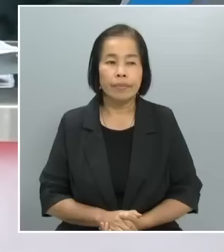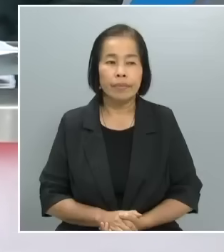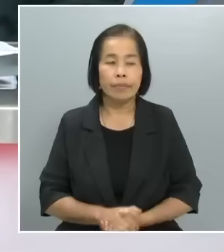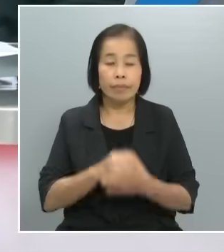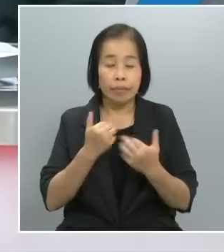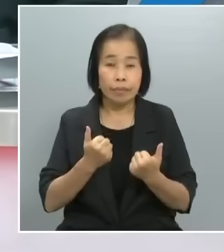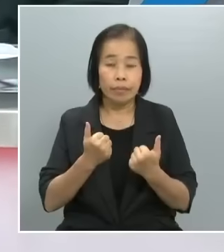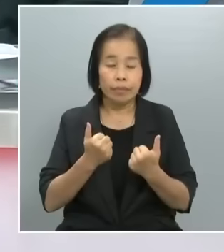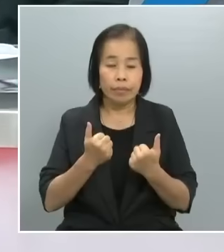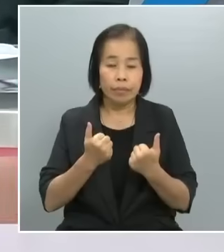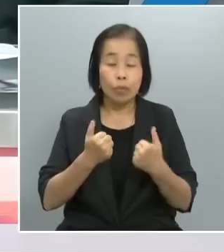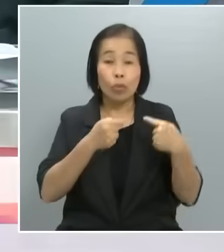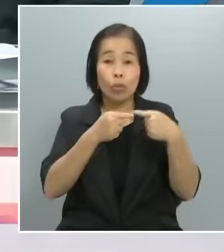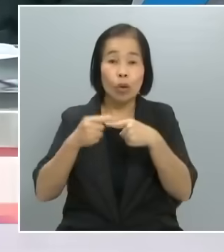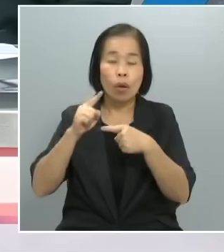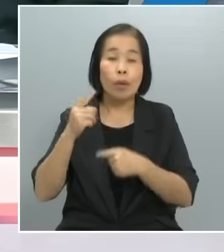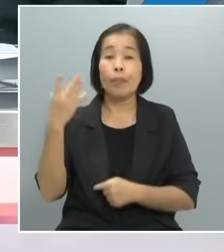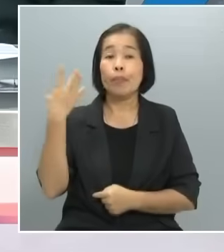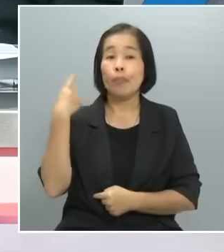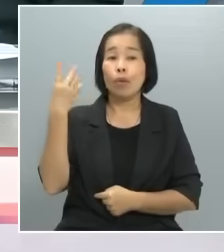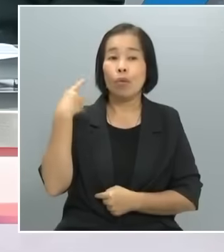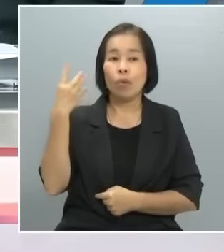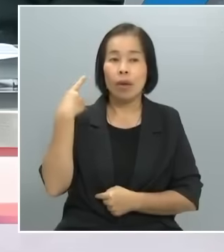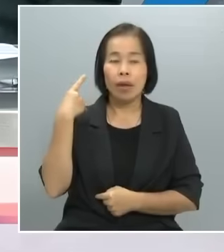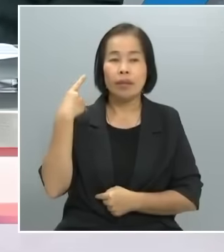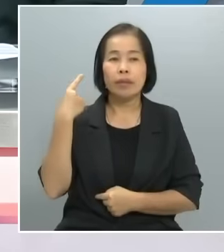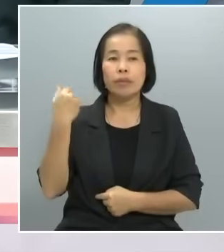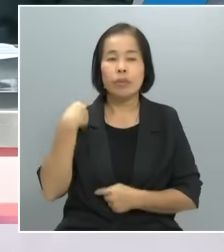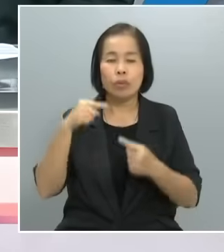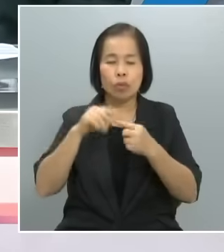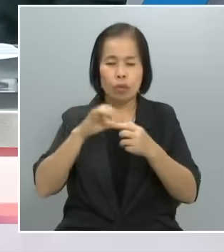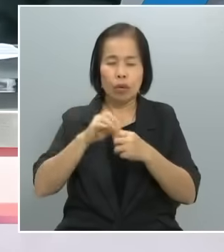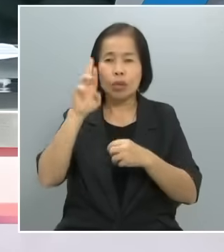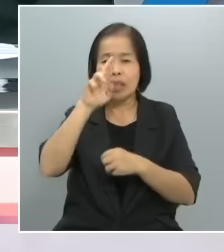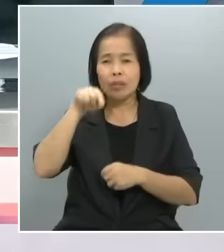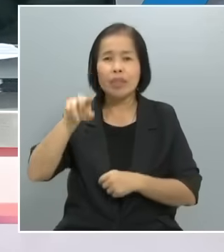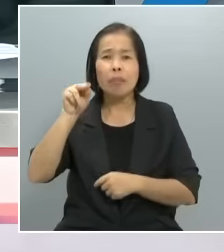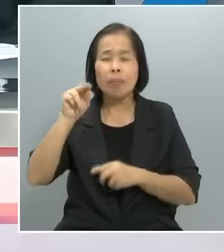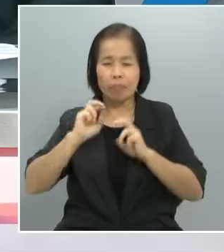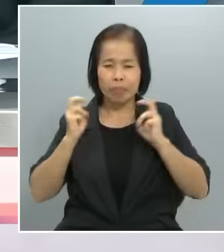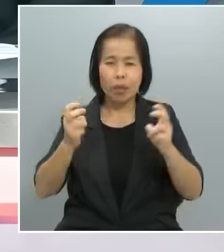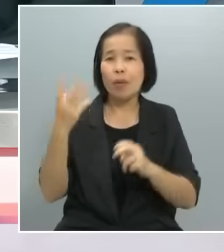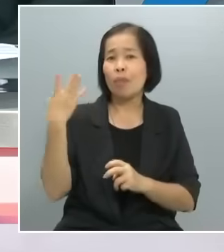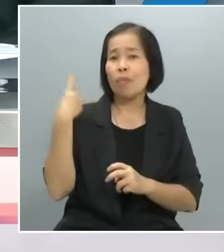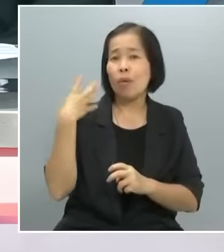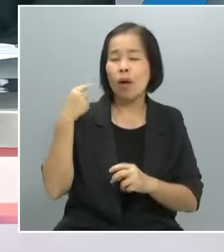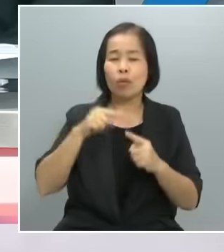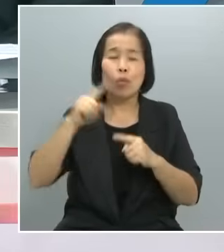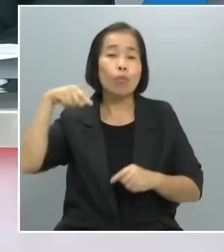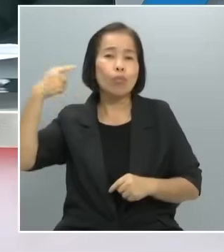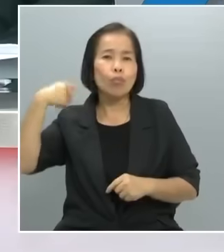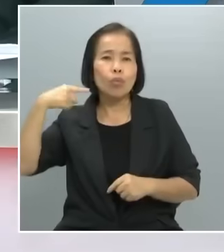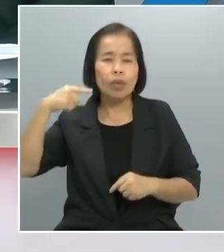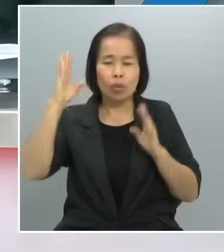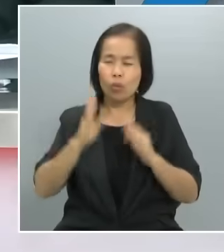ไปดูเรื่องราวที่เมื่อวานนี้ก็เป็นไวรัลเหมือนกันนะฮะของโหนกระแสคุณผู้ชมครับก็คือเป็นเรื่องราวของทางคุณผู้หญิงเมื่อวานนี้มา